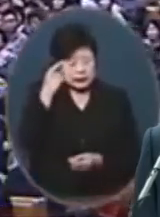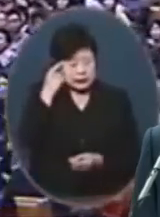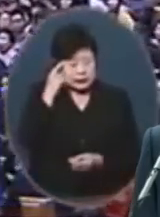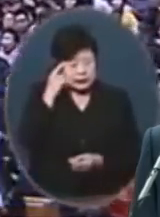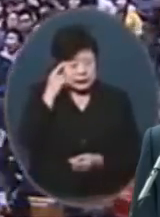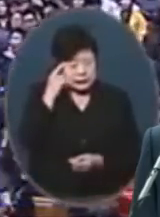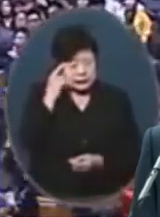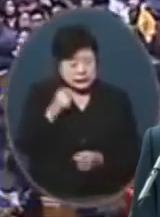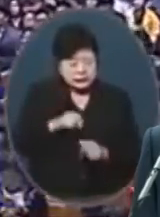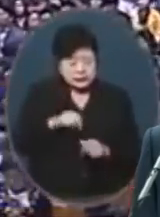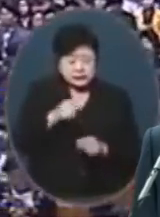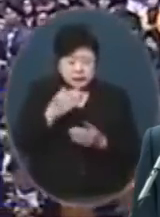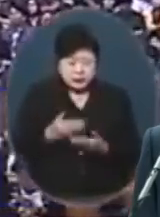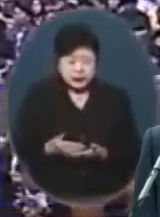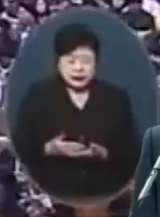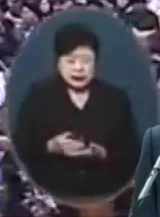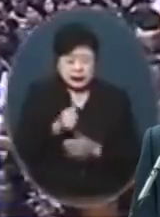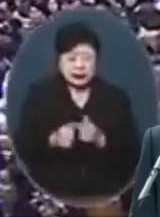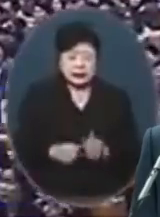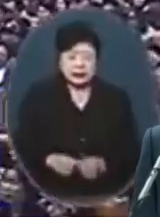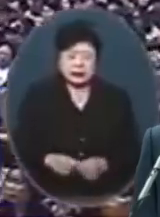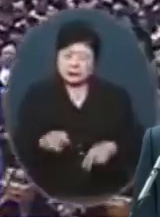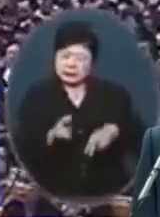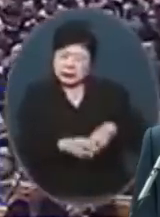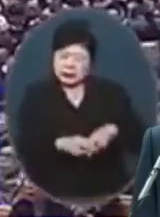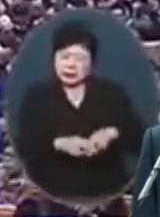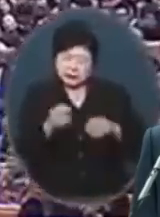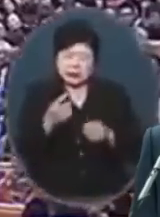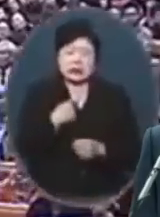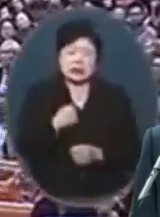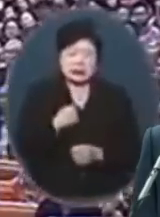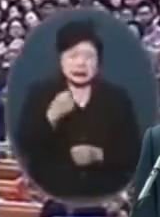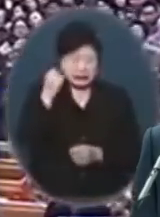그는 징벌을 받아 하나님께 맞으며 고난을 당한다 하노라.